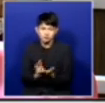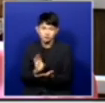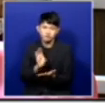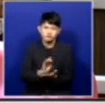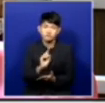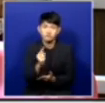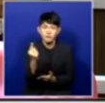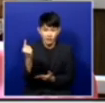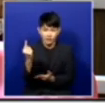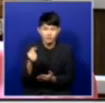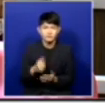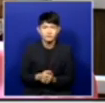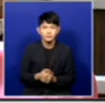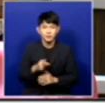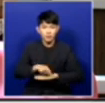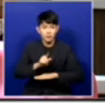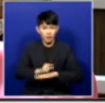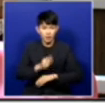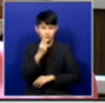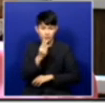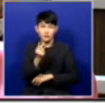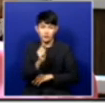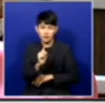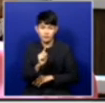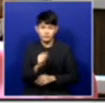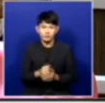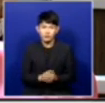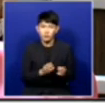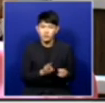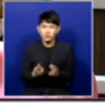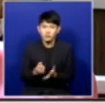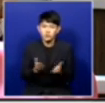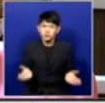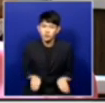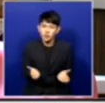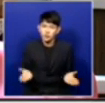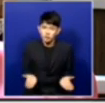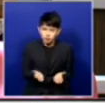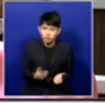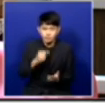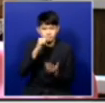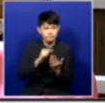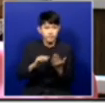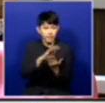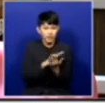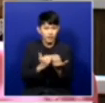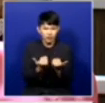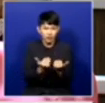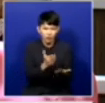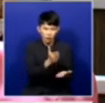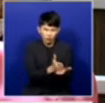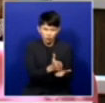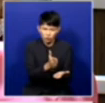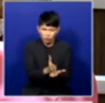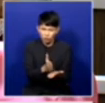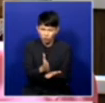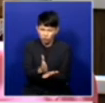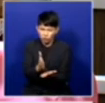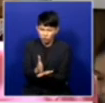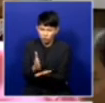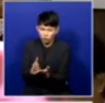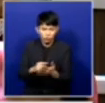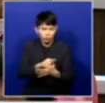านครับจะเห็นได้ว่าเครื่องยนต์ในการขับเคลื่อนเศรษฐกิจทุกตัวนั้นมันดับสนิทมาตั้งแต่ก่อนเหตุ